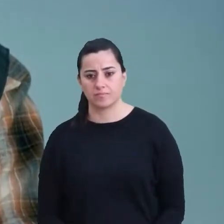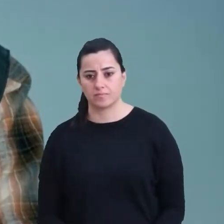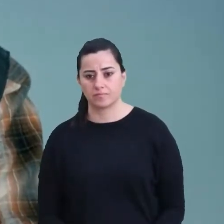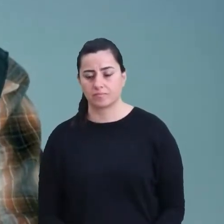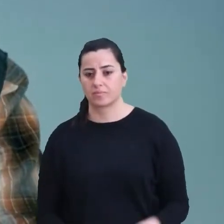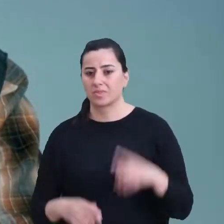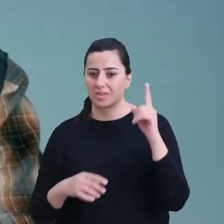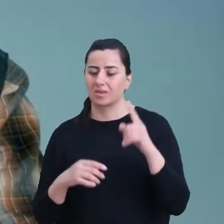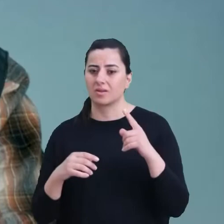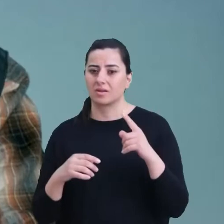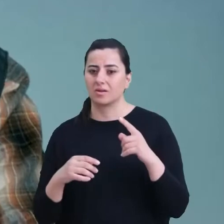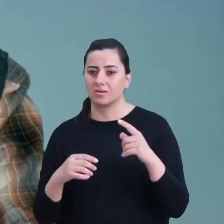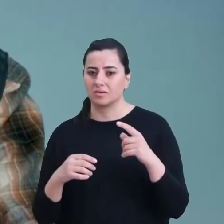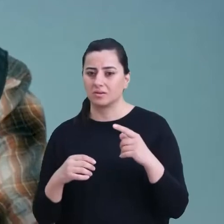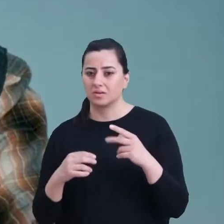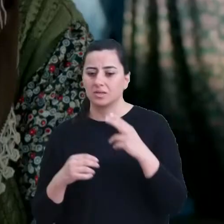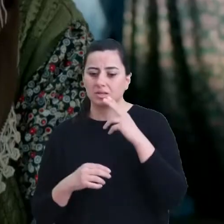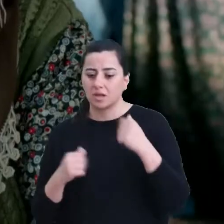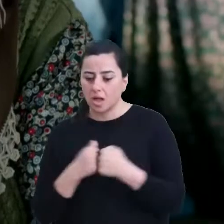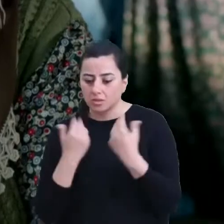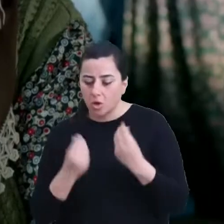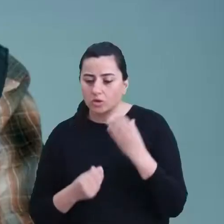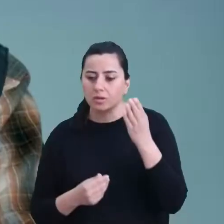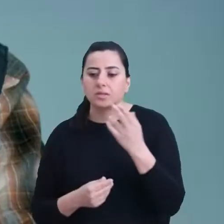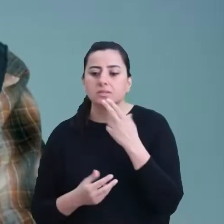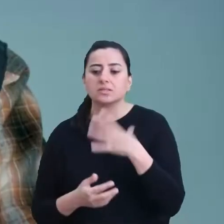Hani gaza yapınca isteyemediydik.